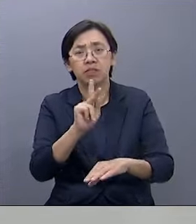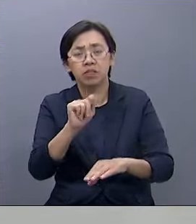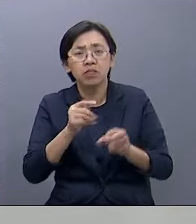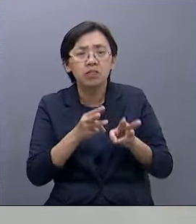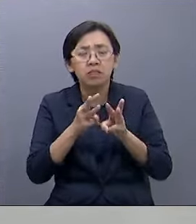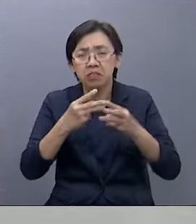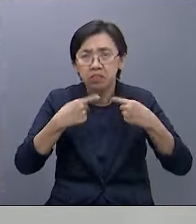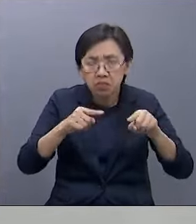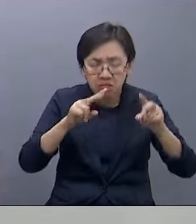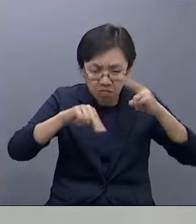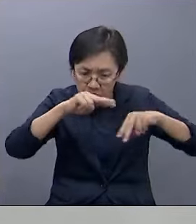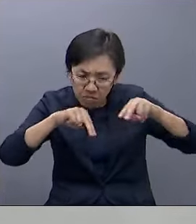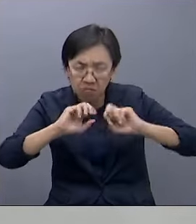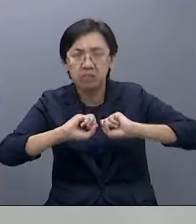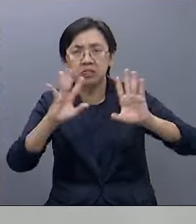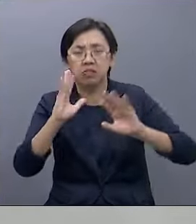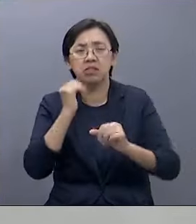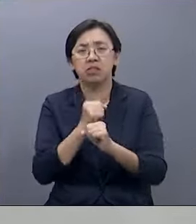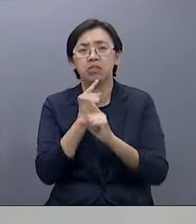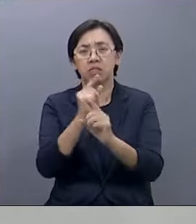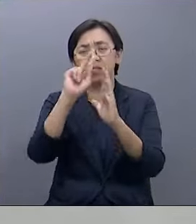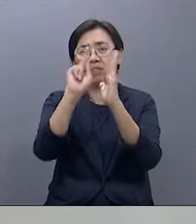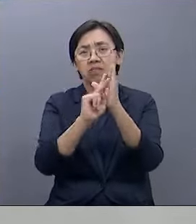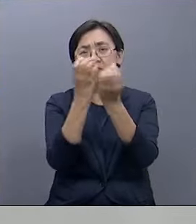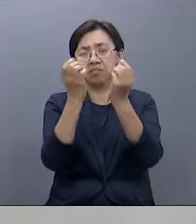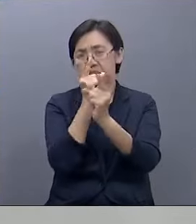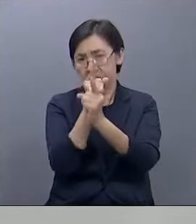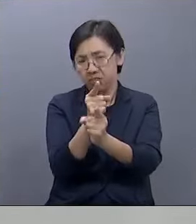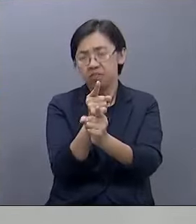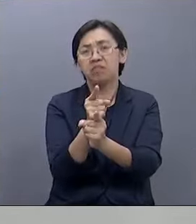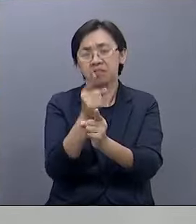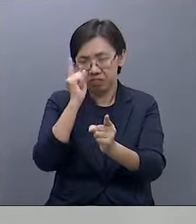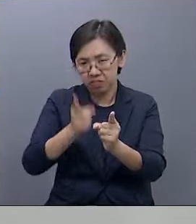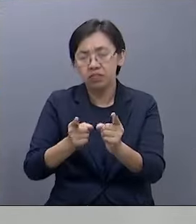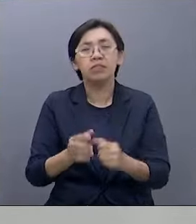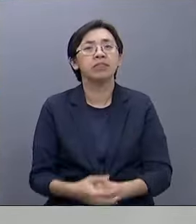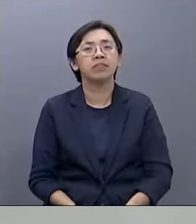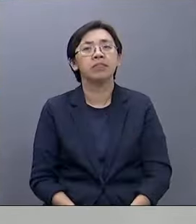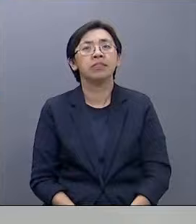ต้องตรวจสอบให้ได้นะเพื่อให้เป็นไปตามเจตนารมณ์ของรัฐธรรมนูญอย่างแท้จริงค่ะ